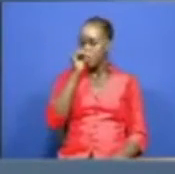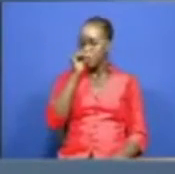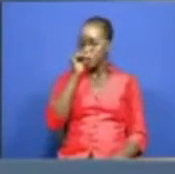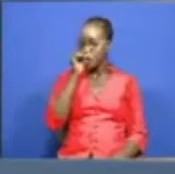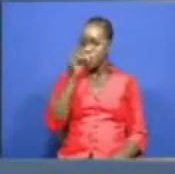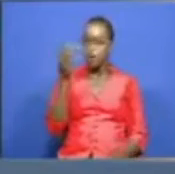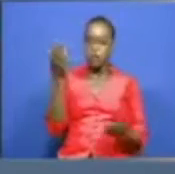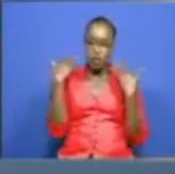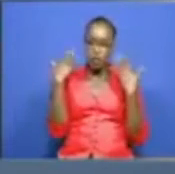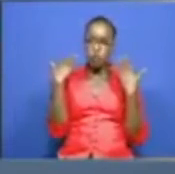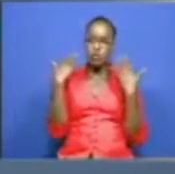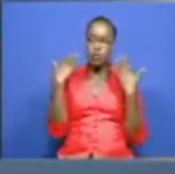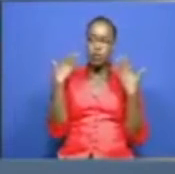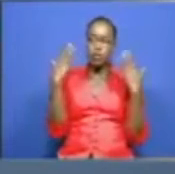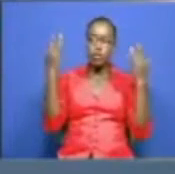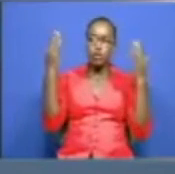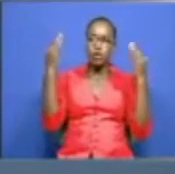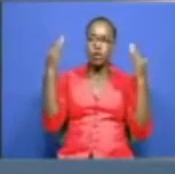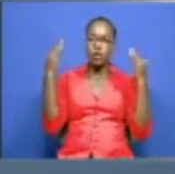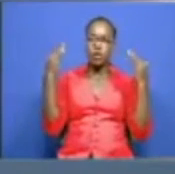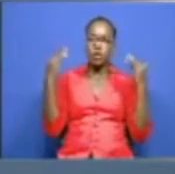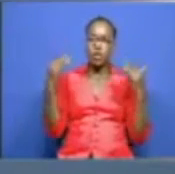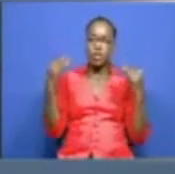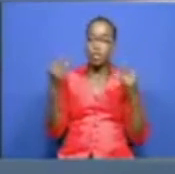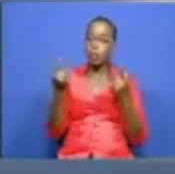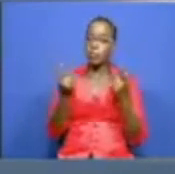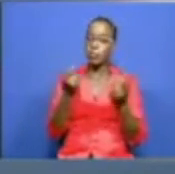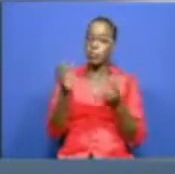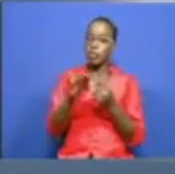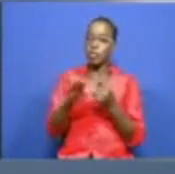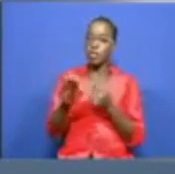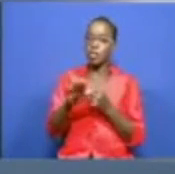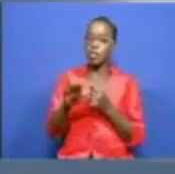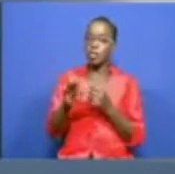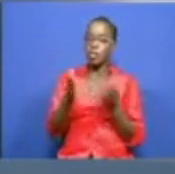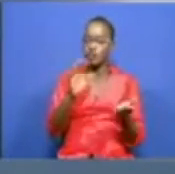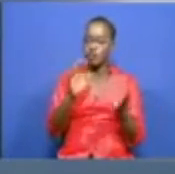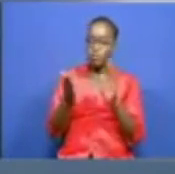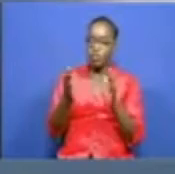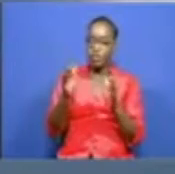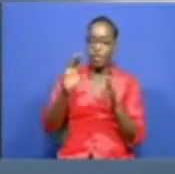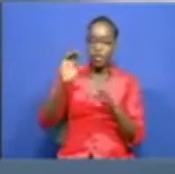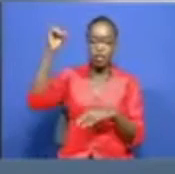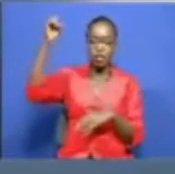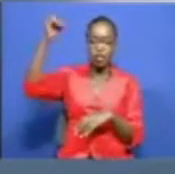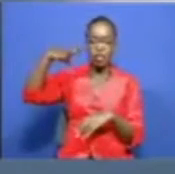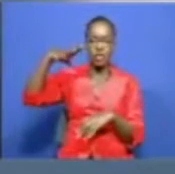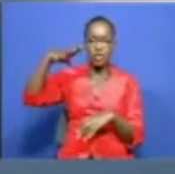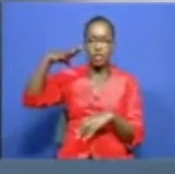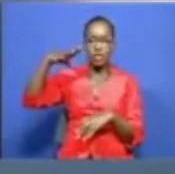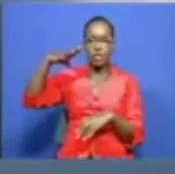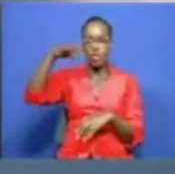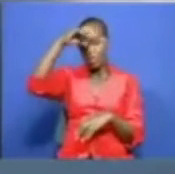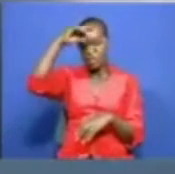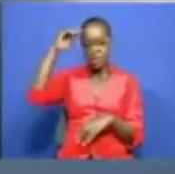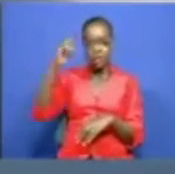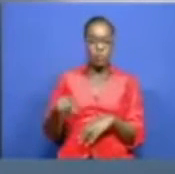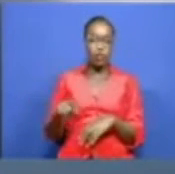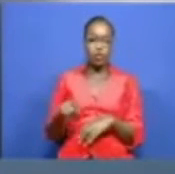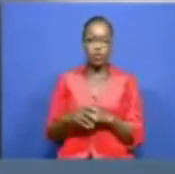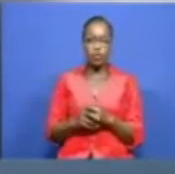ya Meru kutakuwa na rasharasha za mvua katika sehemu chache na kupisha vipindi vya jua. Tukiangazia viwango vya joto ni